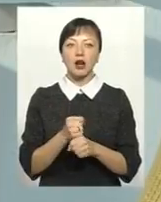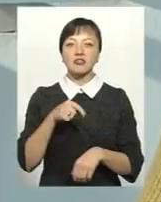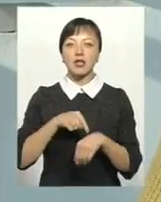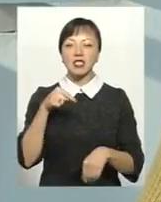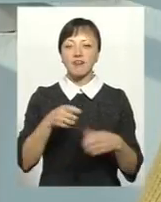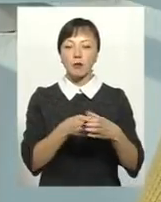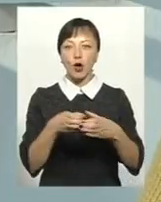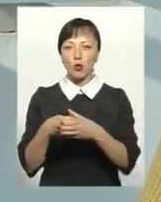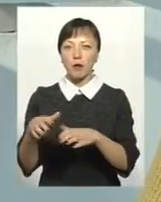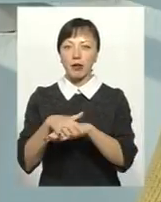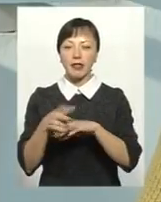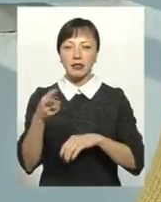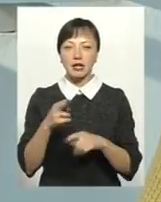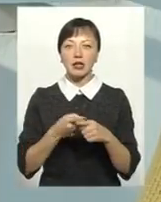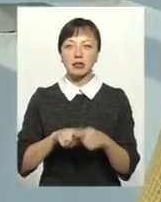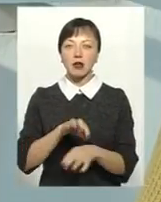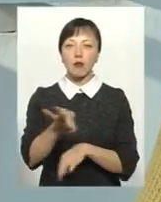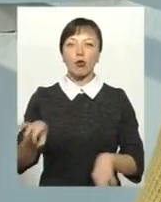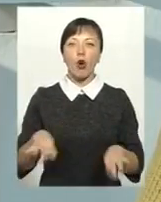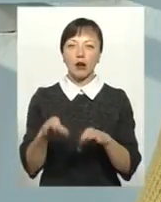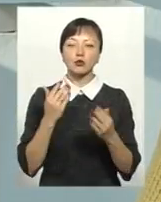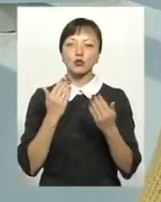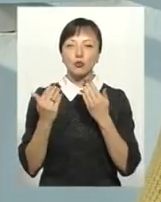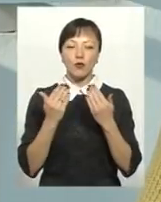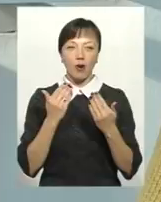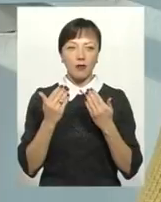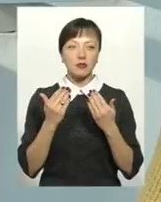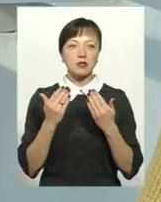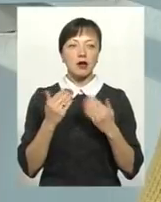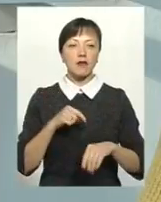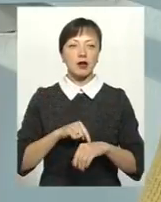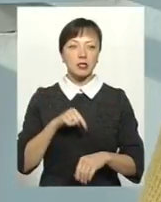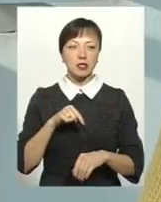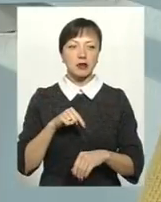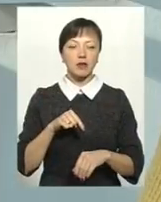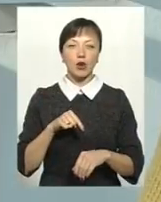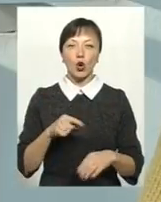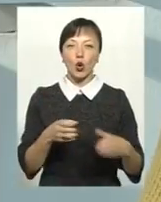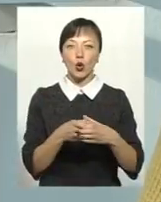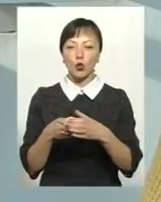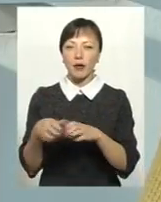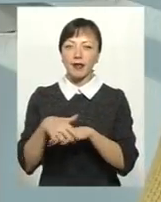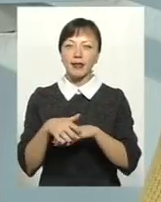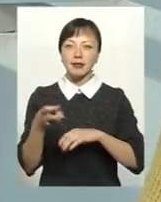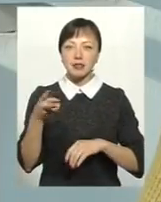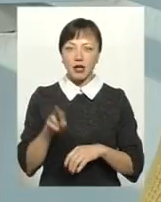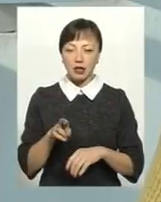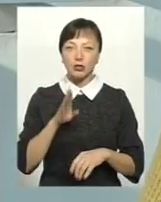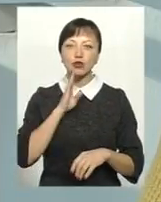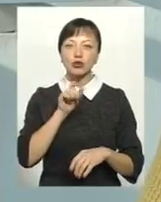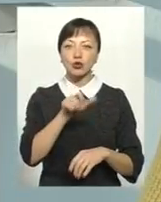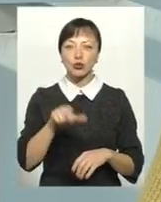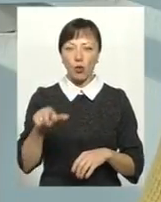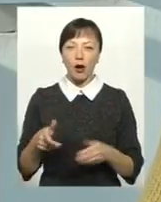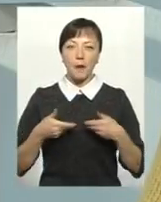населення. Цей проєкт якраз він стосувався вразливих груп населення, а саме жінок.